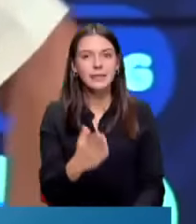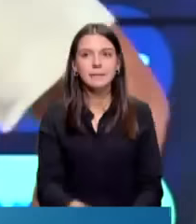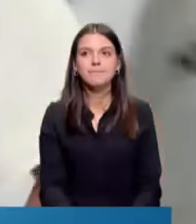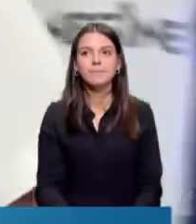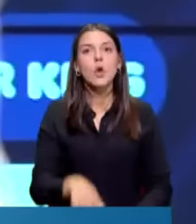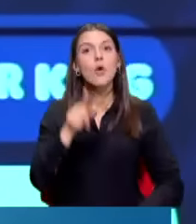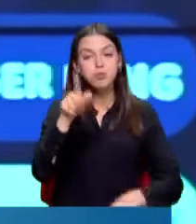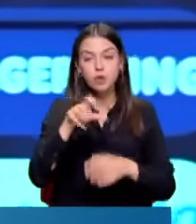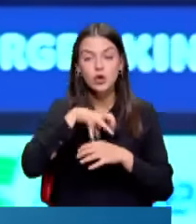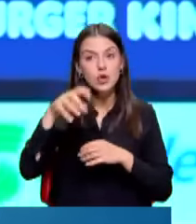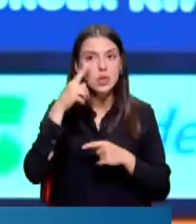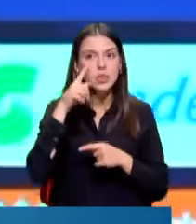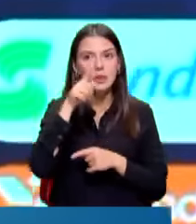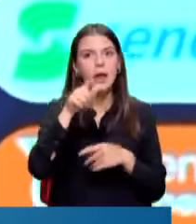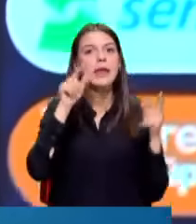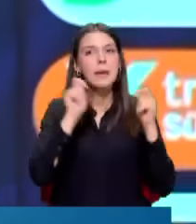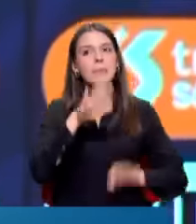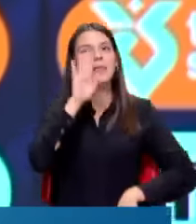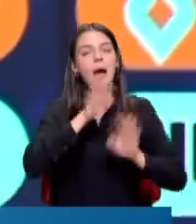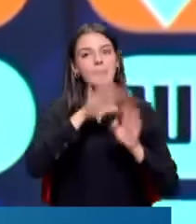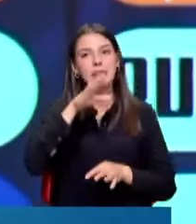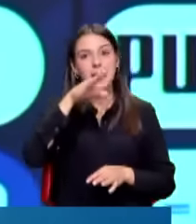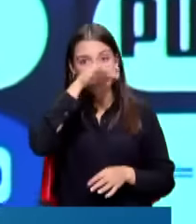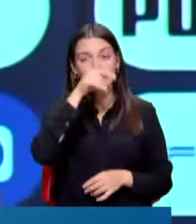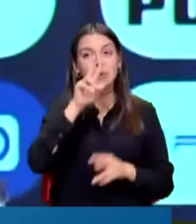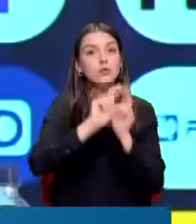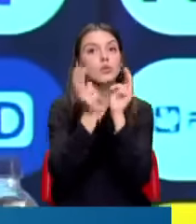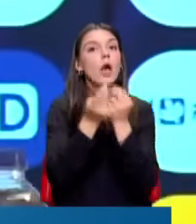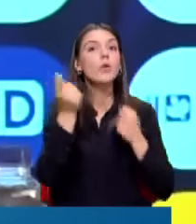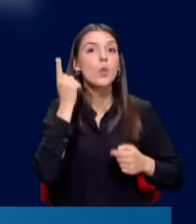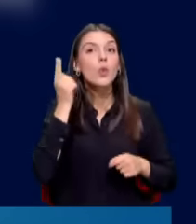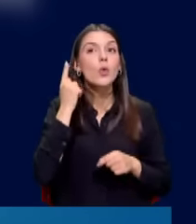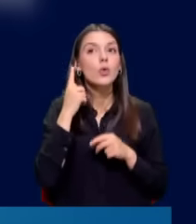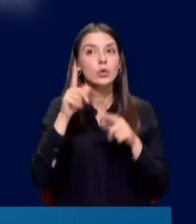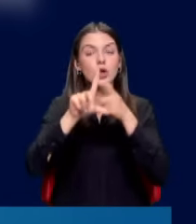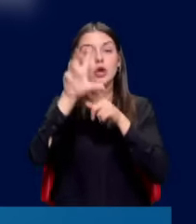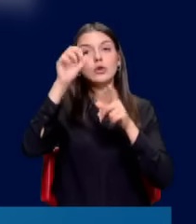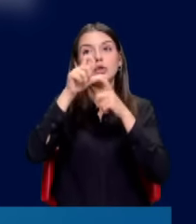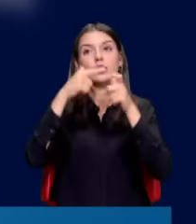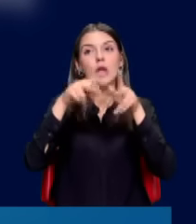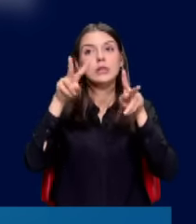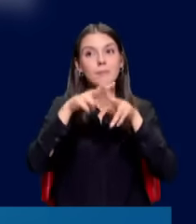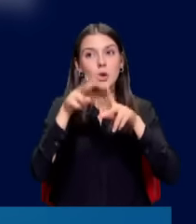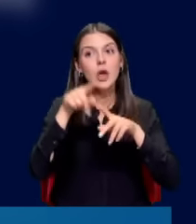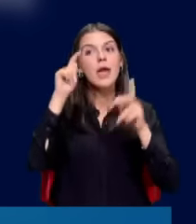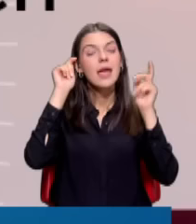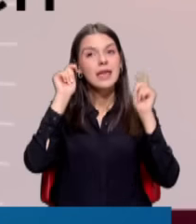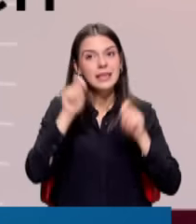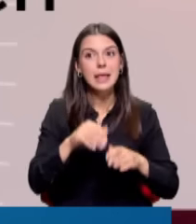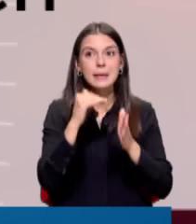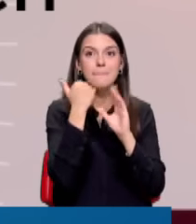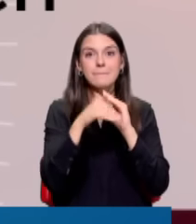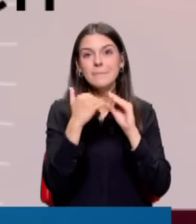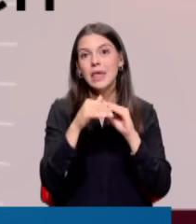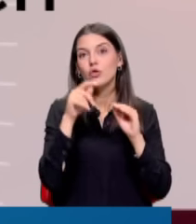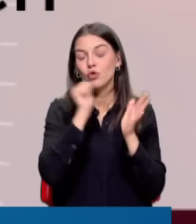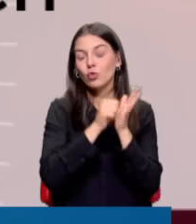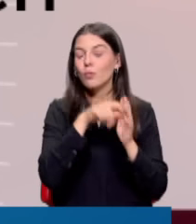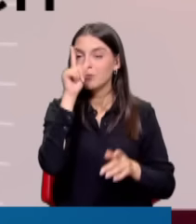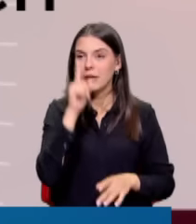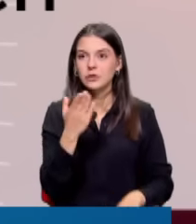Bu sezon gerçekleştirilen kampanya Fenerbahçe'nin dünya cünü teknik direktörü Jose Mourinho'nun yazdığı mektupla başladı. Fenerbahçe'nin